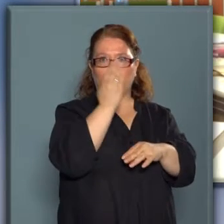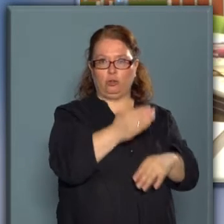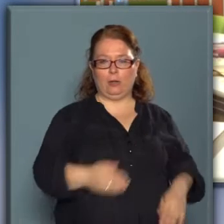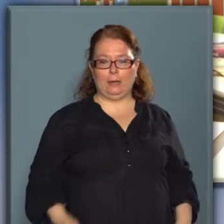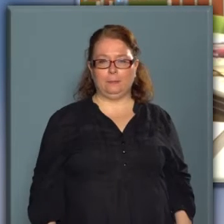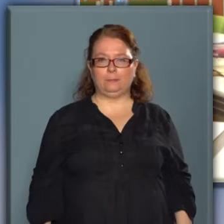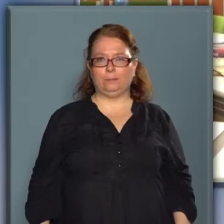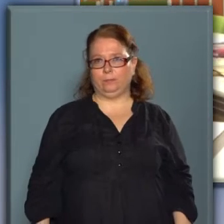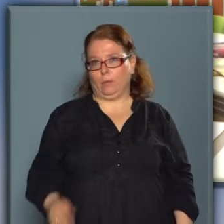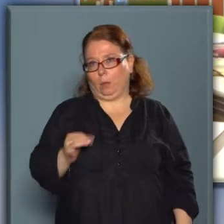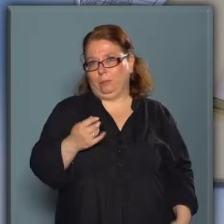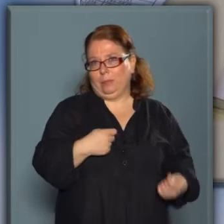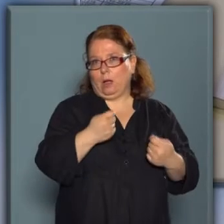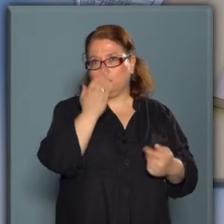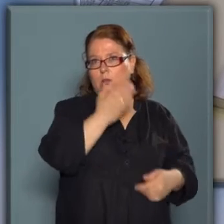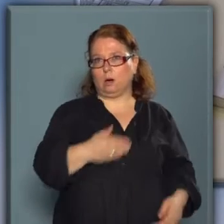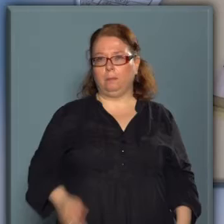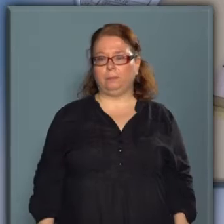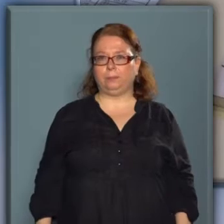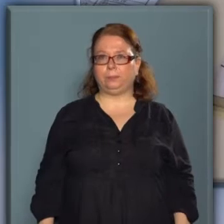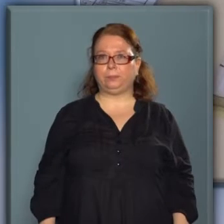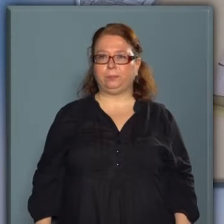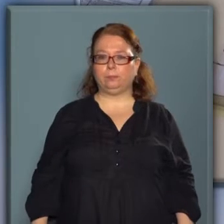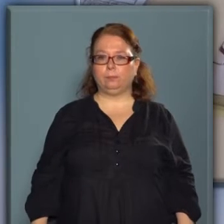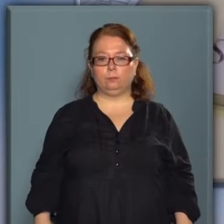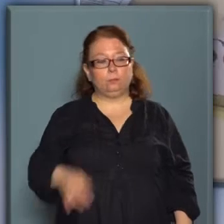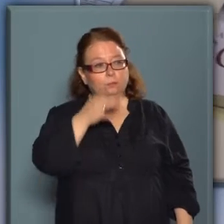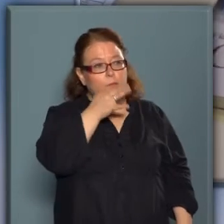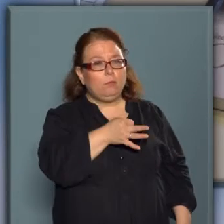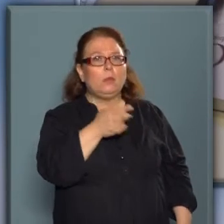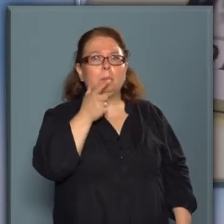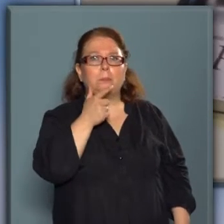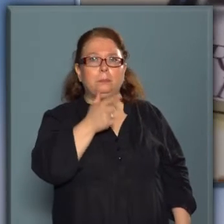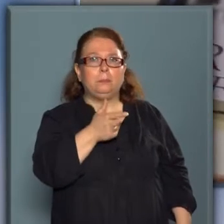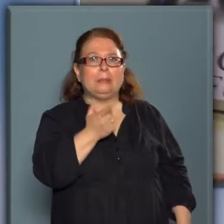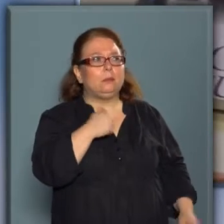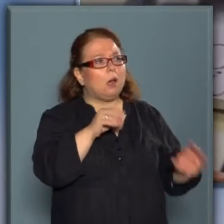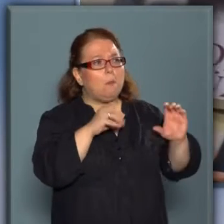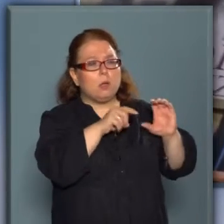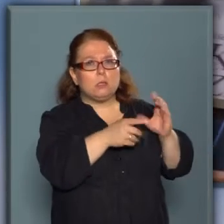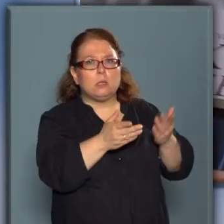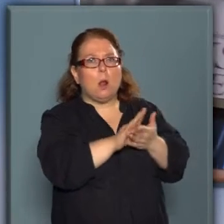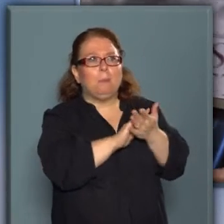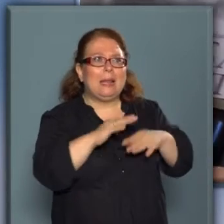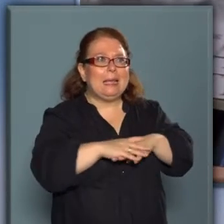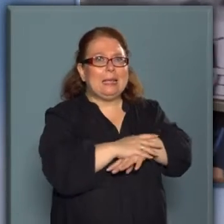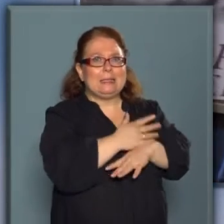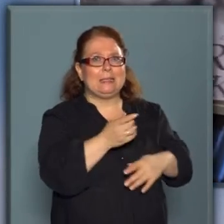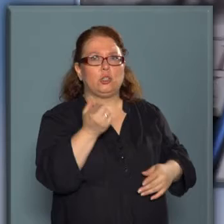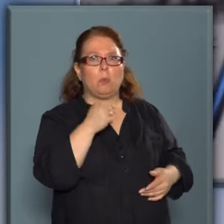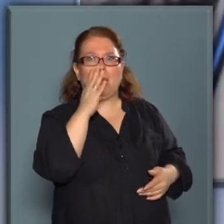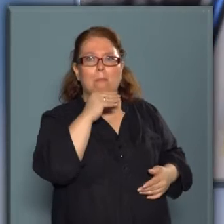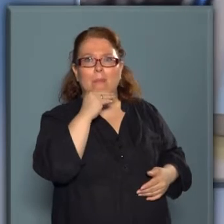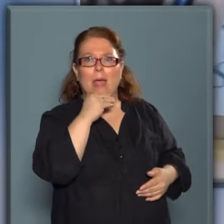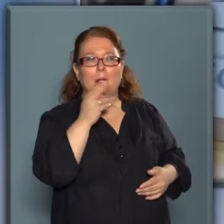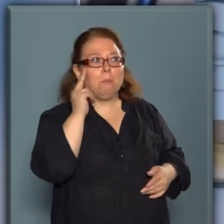menni a pesti piacokra. És mit tapasztal, vagy milyen érzés az, amikor az ember